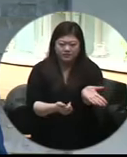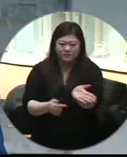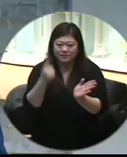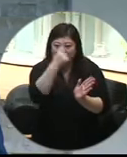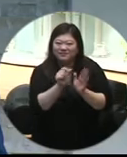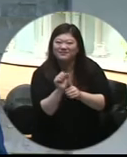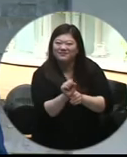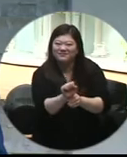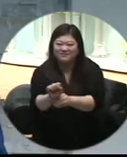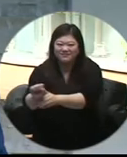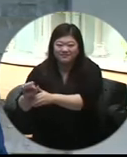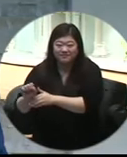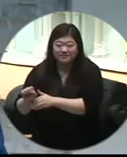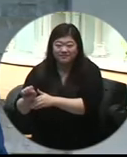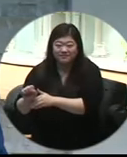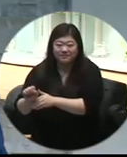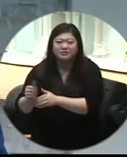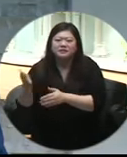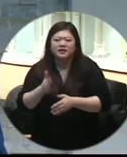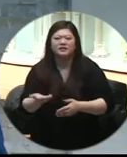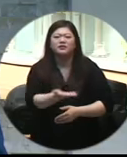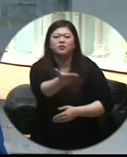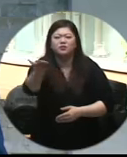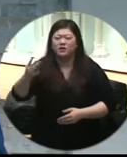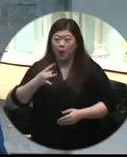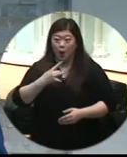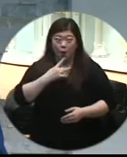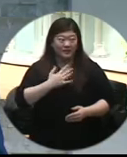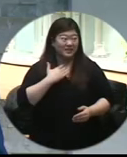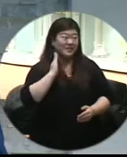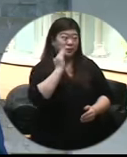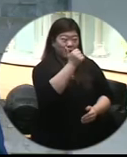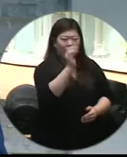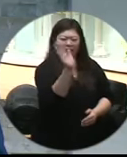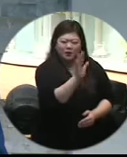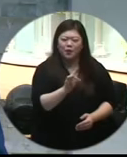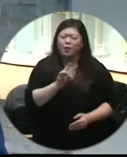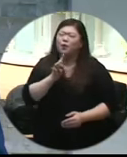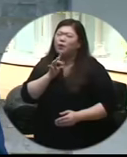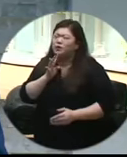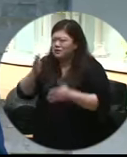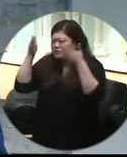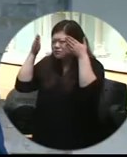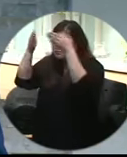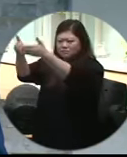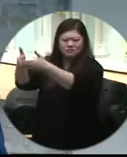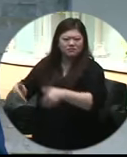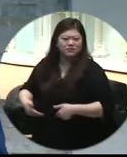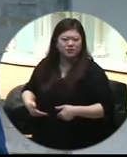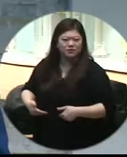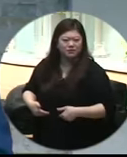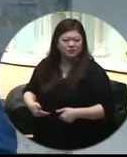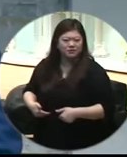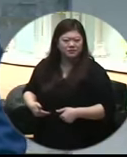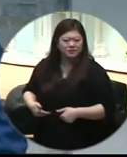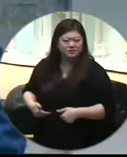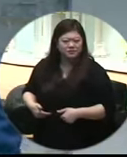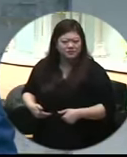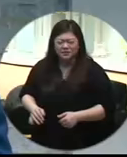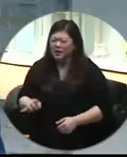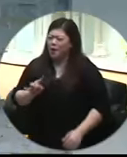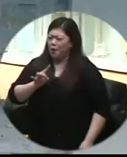근데 우리는 오직의 대상이 달라야 돼요. 우리의 삶을 여러분 점검해 보세요.